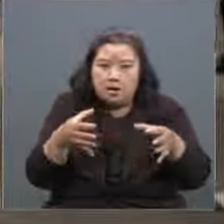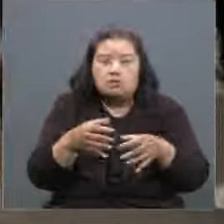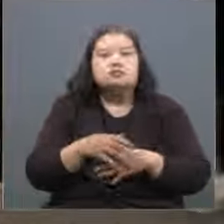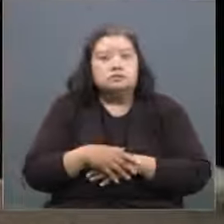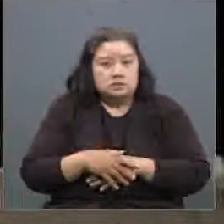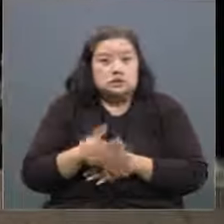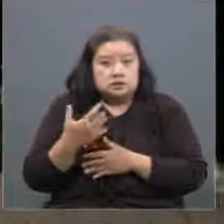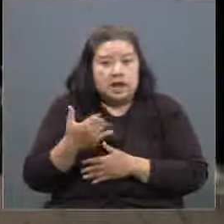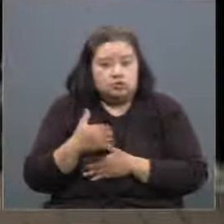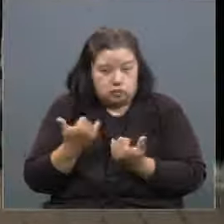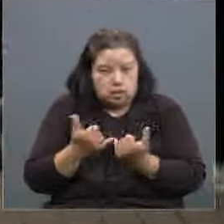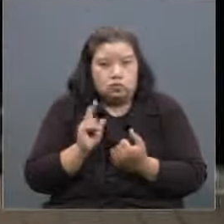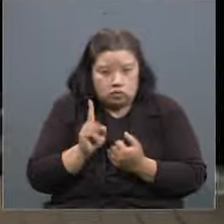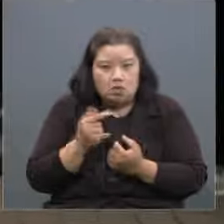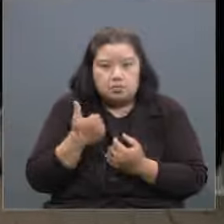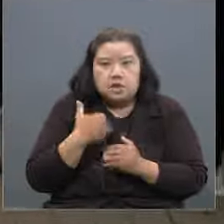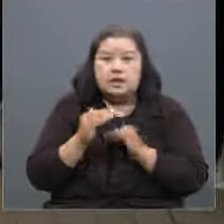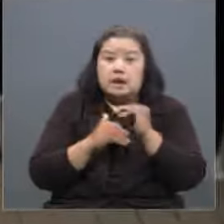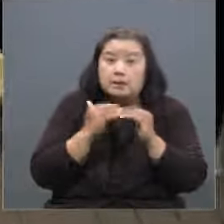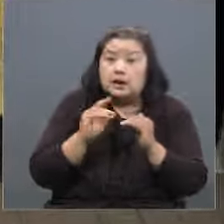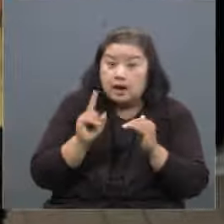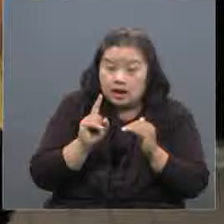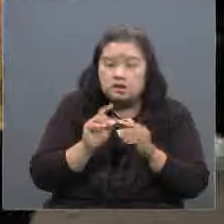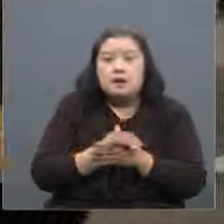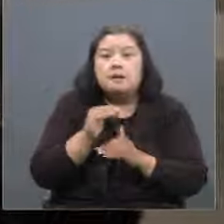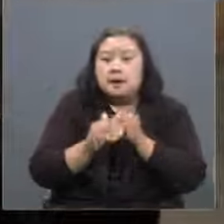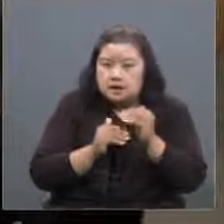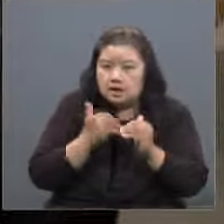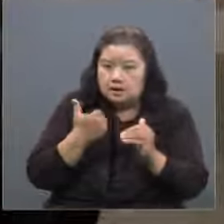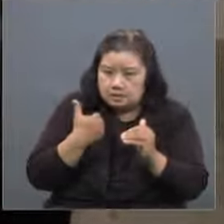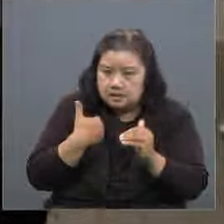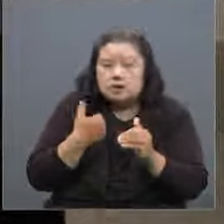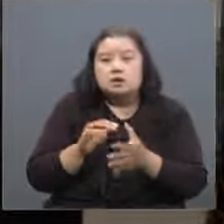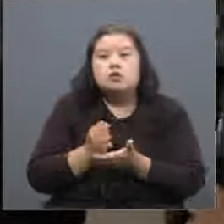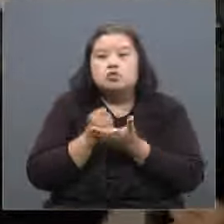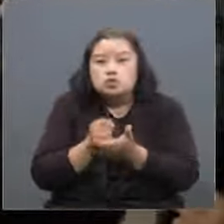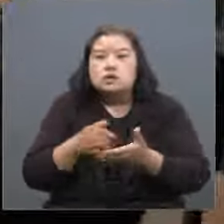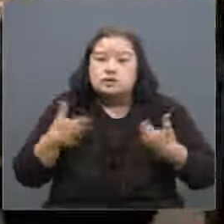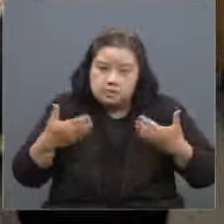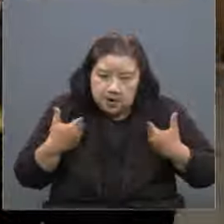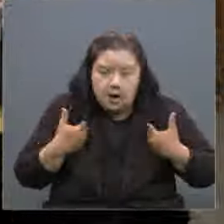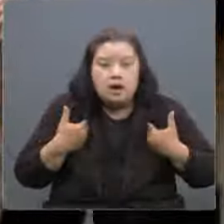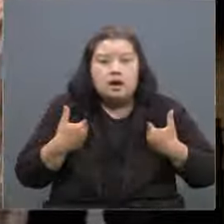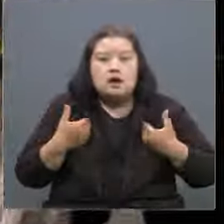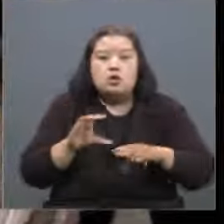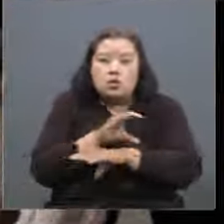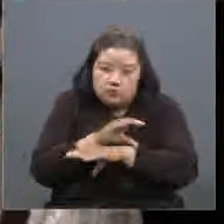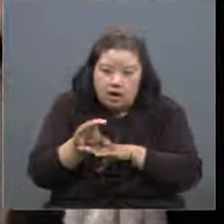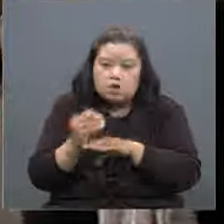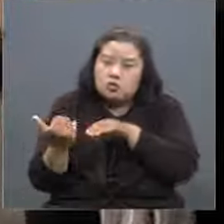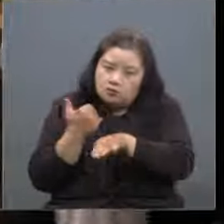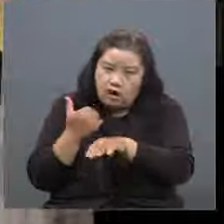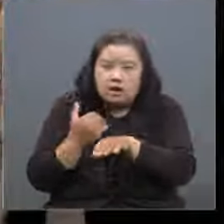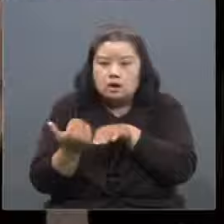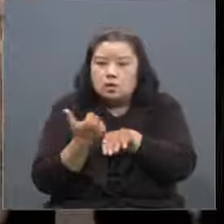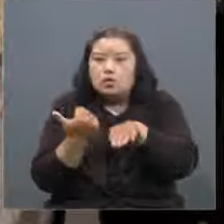การพัฒนาและยกระดับเรื่องของการเดินทางทั้งเรื่องของสนามบินการขยายถนนต่